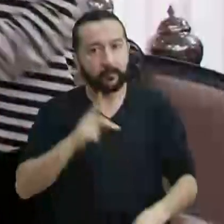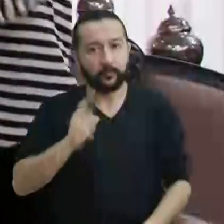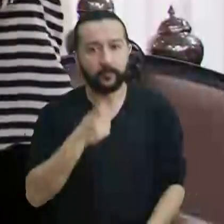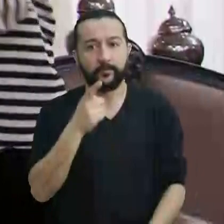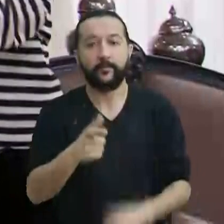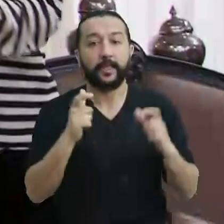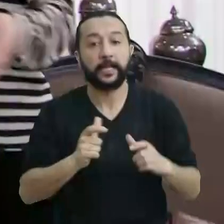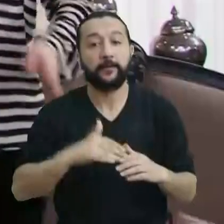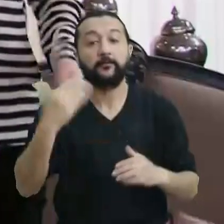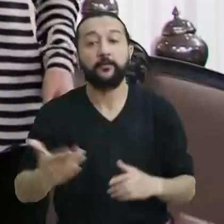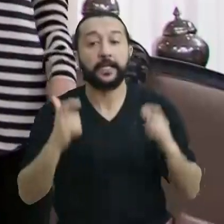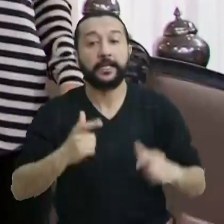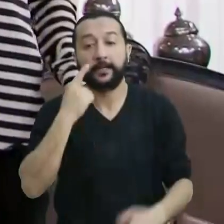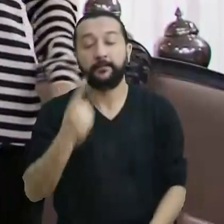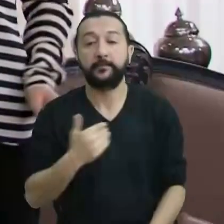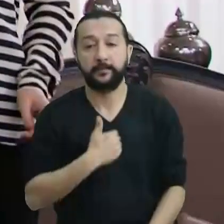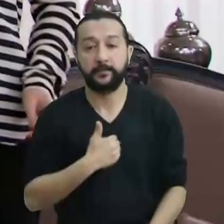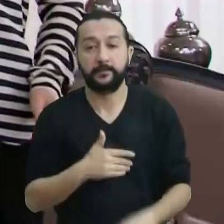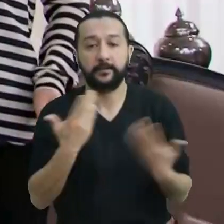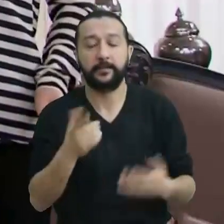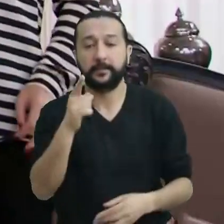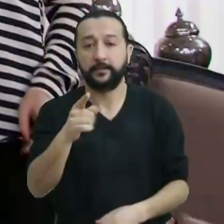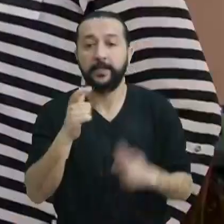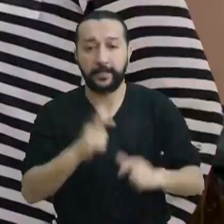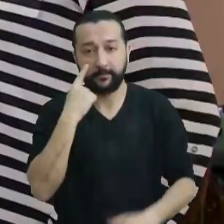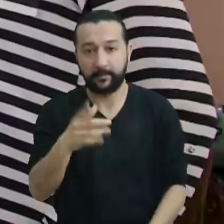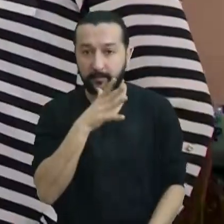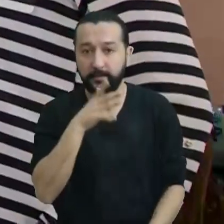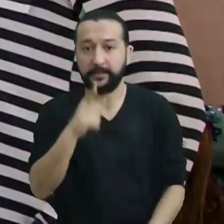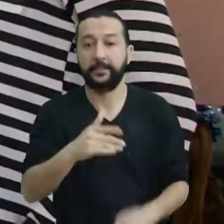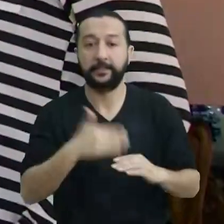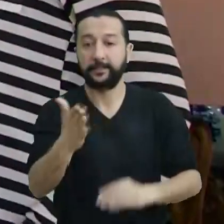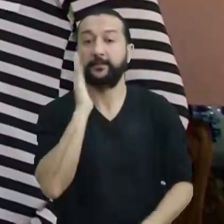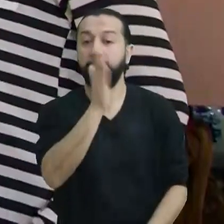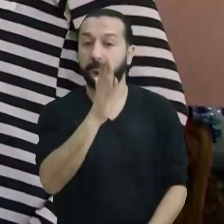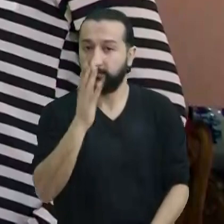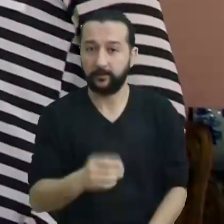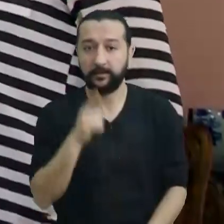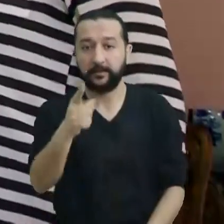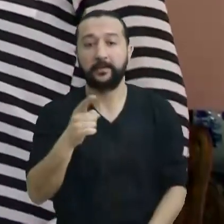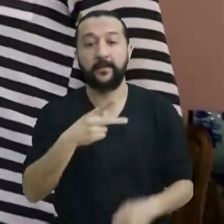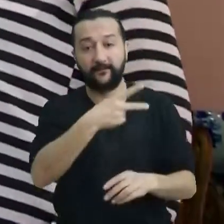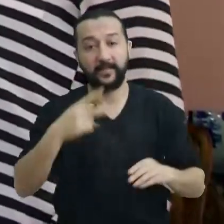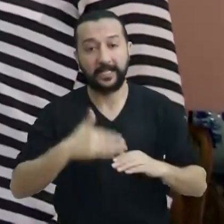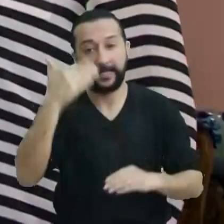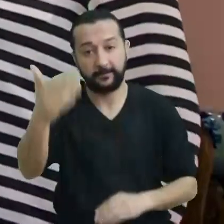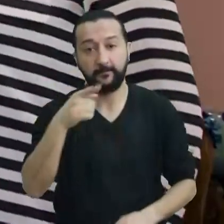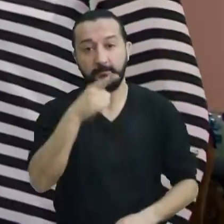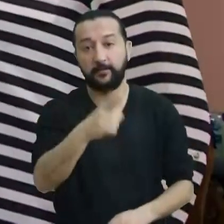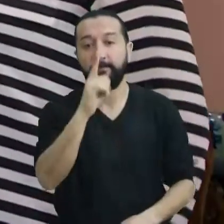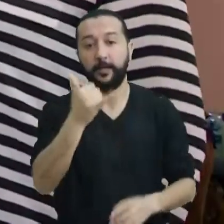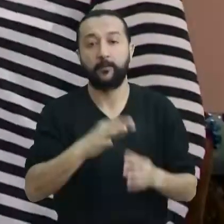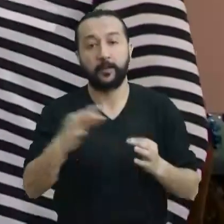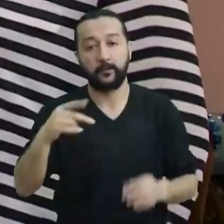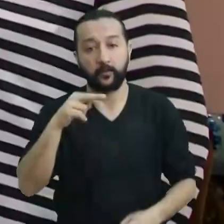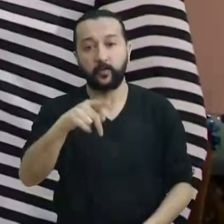bulalım. Ne tarafa düşürmüştün, nerelere bakayım Meryem? Nereye bak biliyor musun? Ha. Şimdi buradan dimdiz git, filan dışına çık. Oradan bir